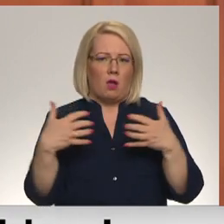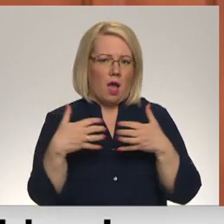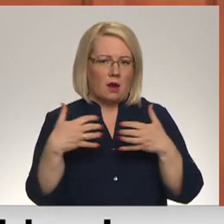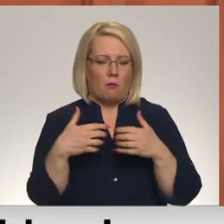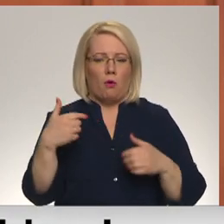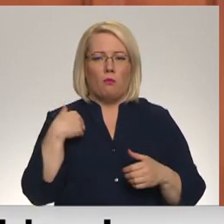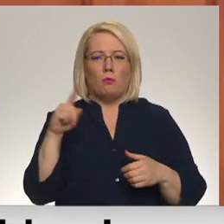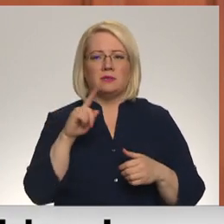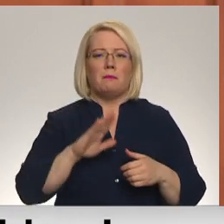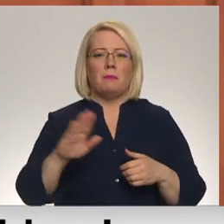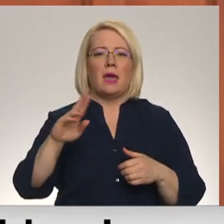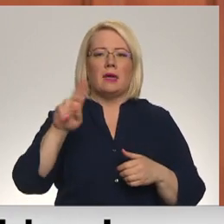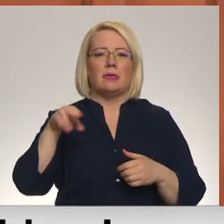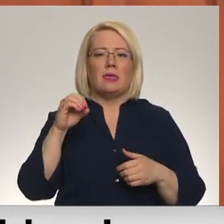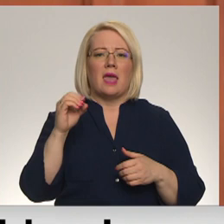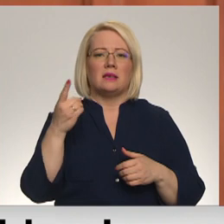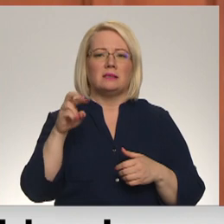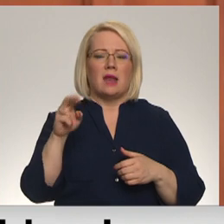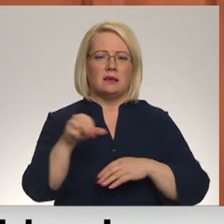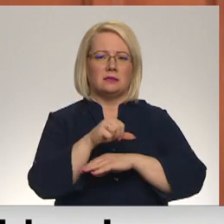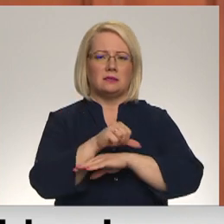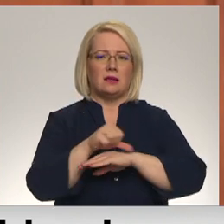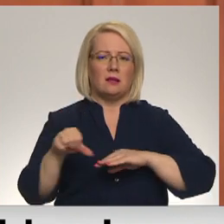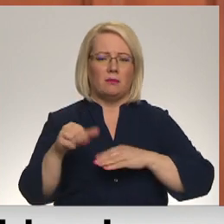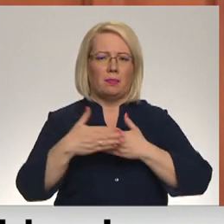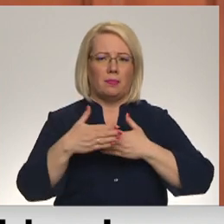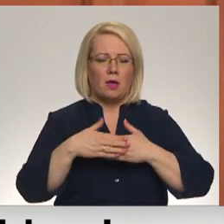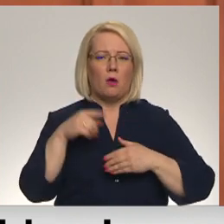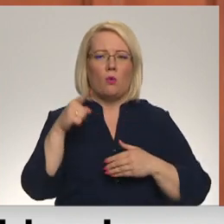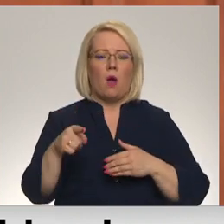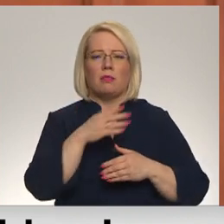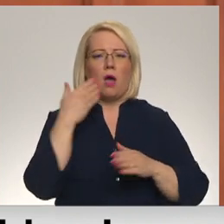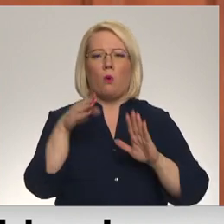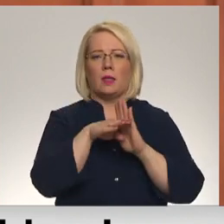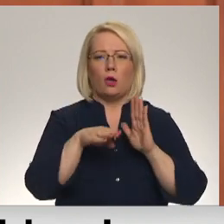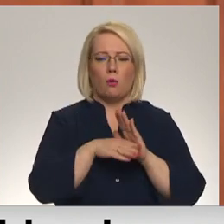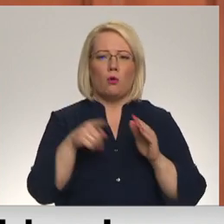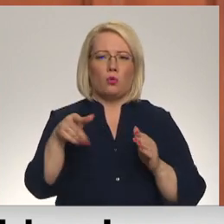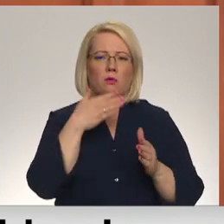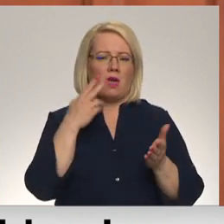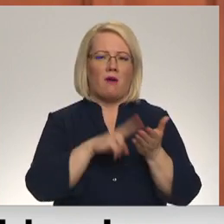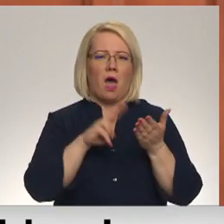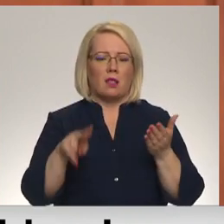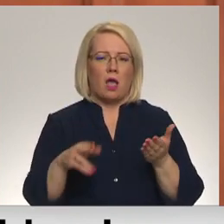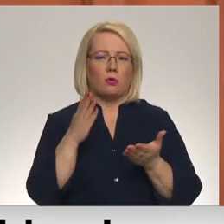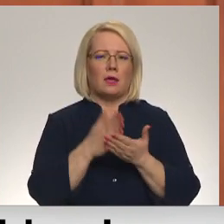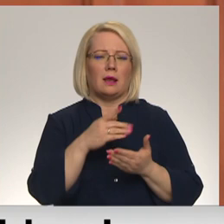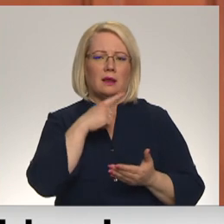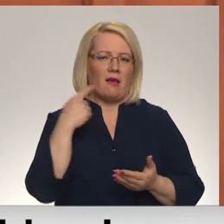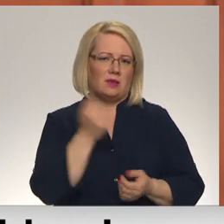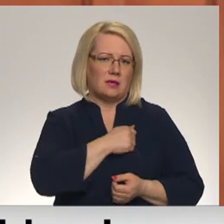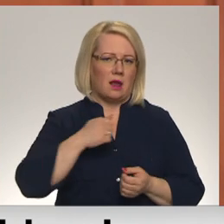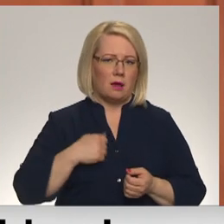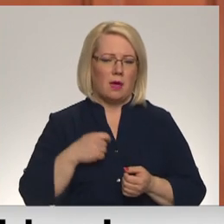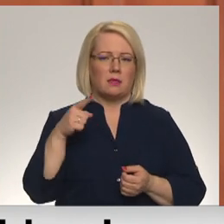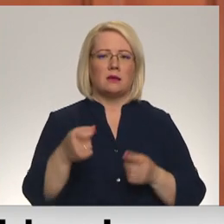ir Piedņestras reģions, ko nekontrolē konstitucionāli likumi un kur nelegāli uzturas Krievijas karaspēks. Tas, protams, rada